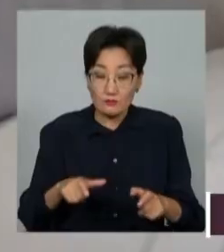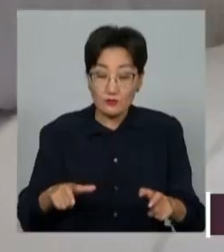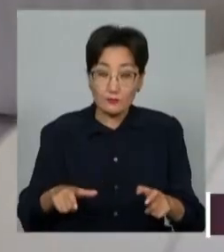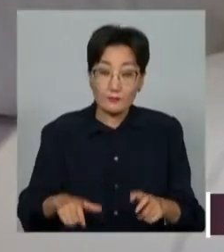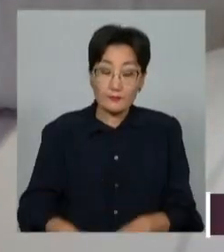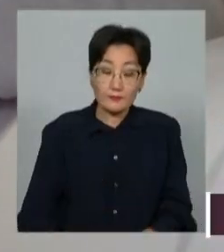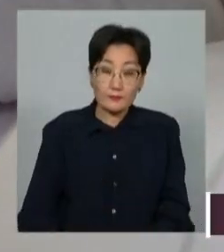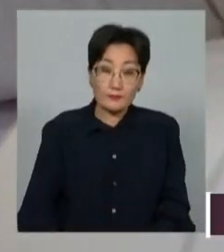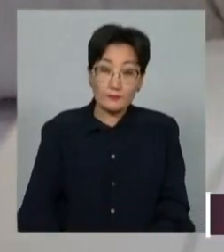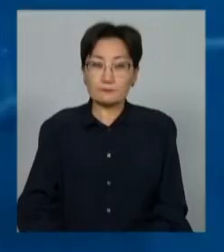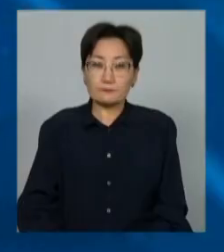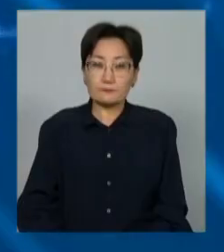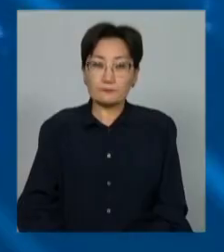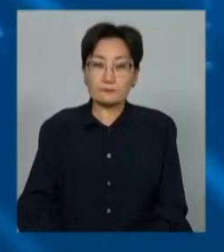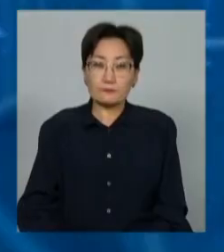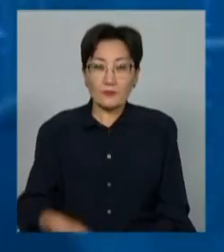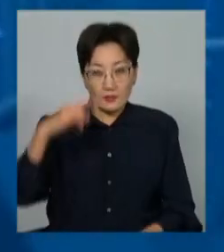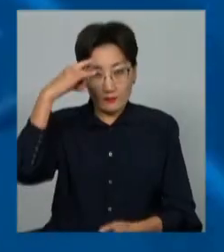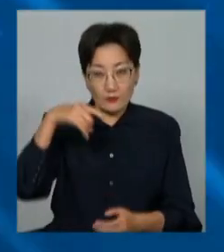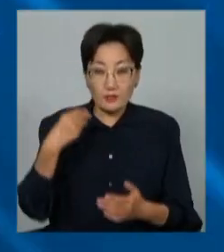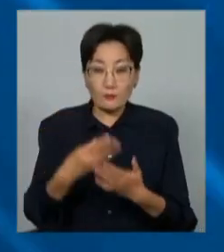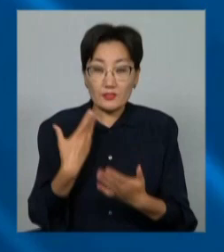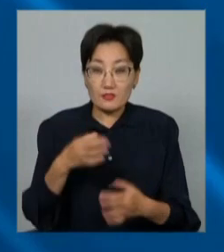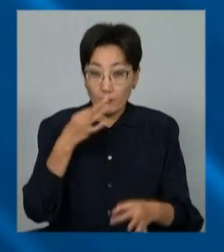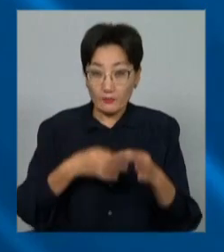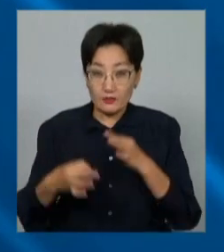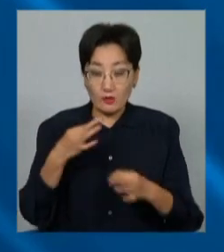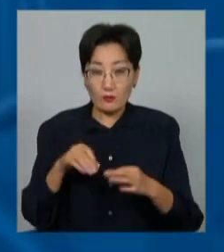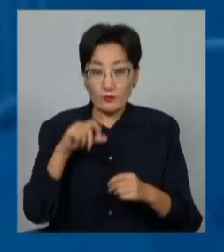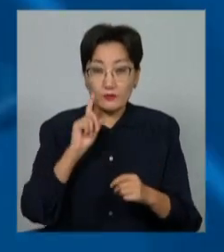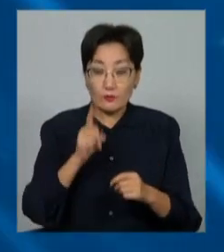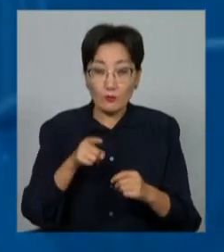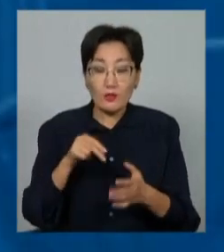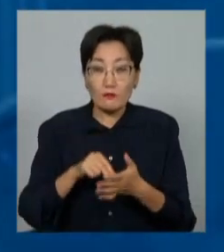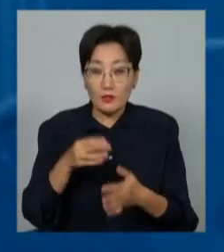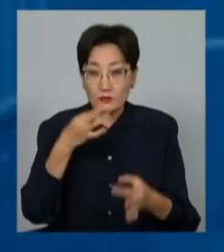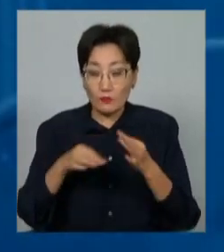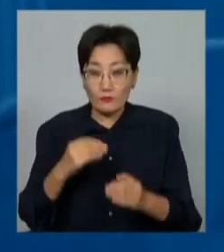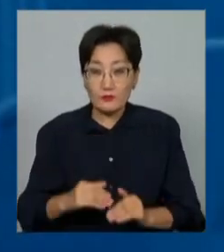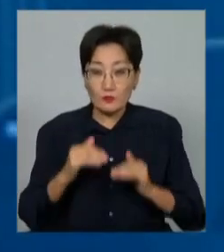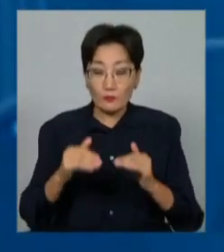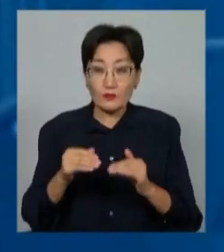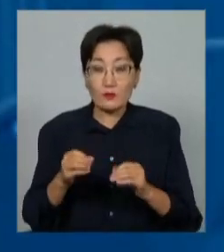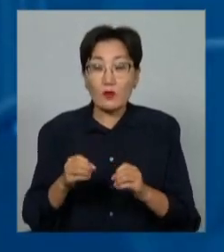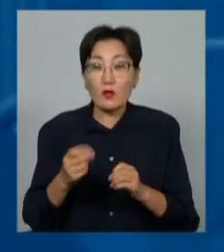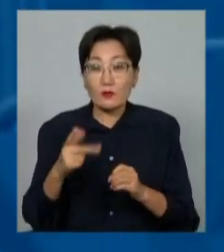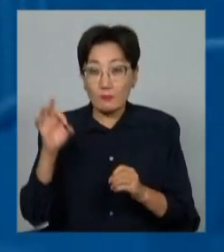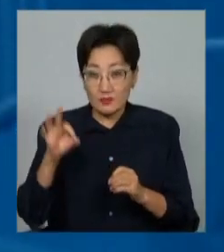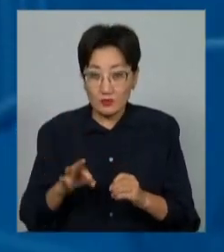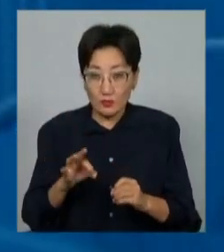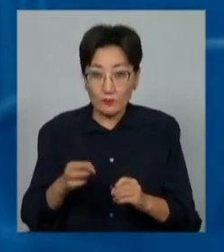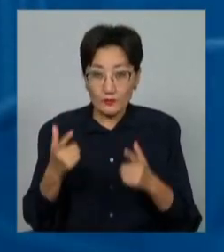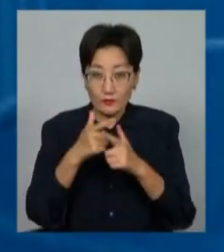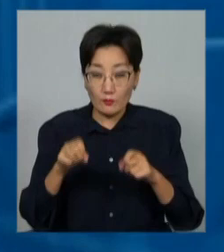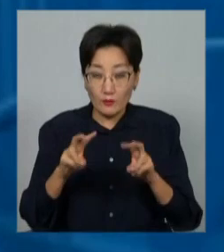пациентов. В Казахстане подорожали лекарства. За год стоимость препарата выросла на более чем 3%. По